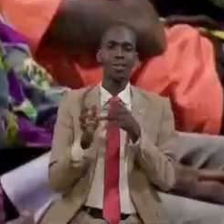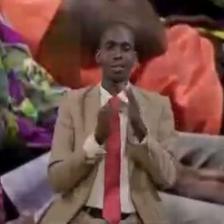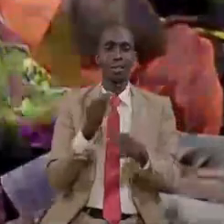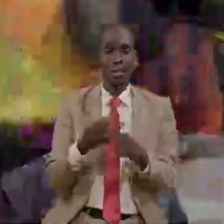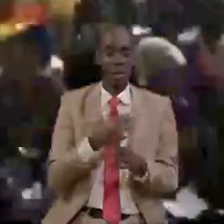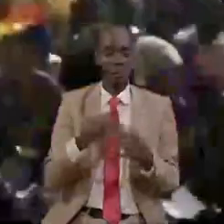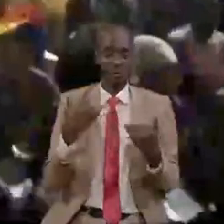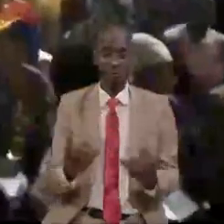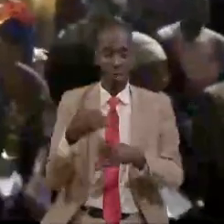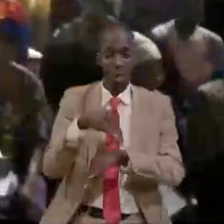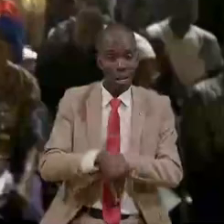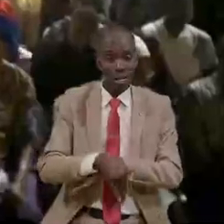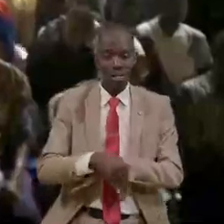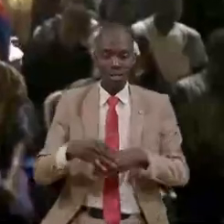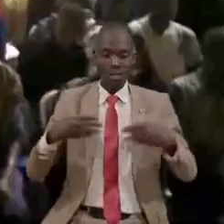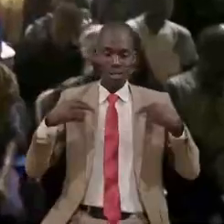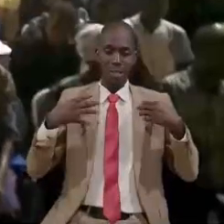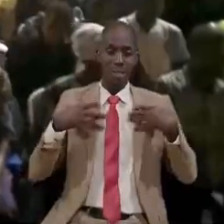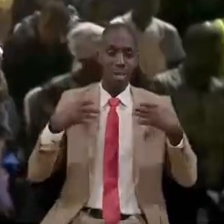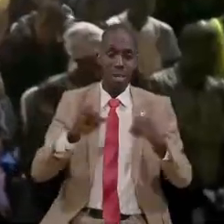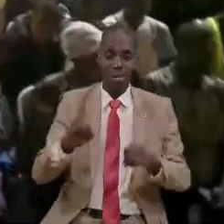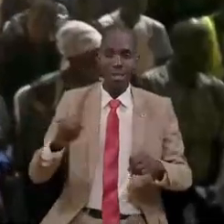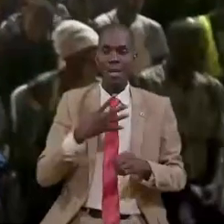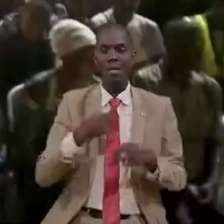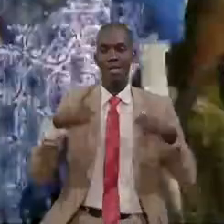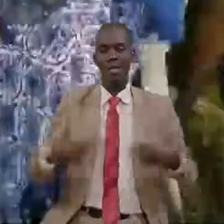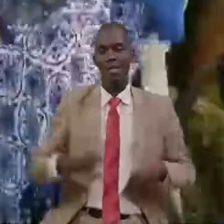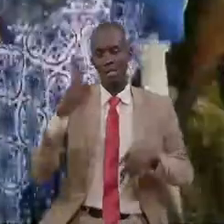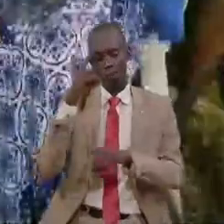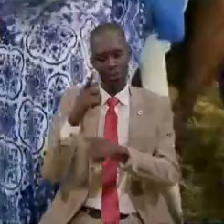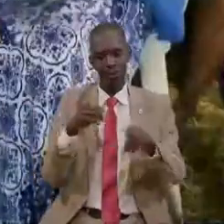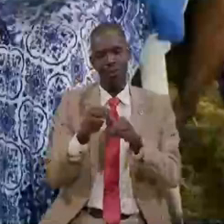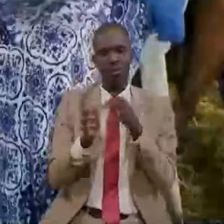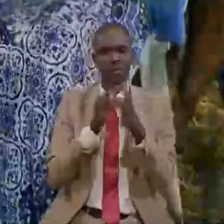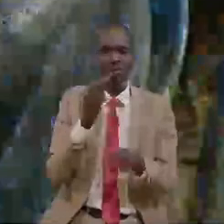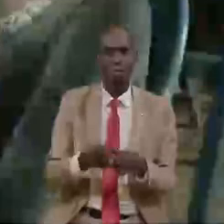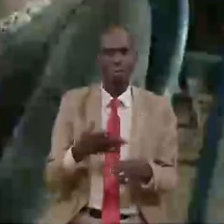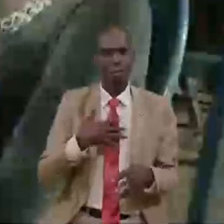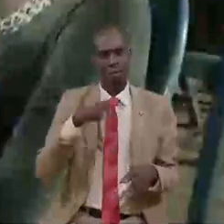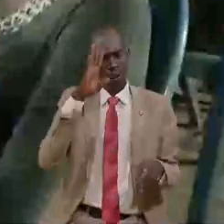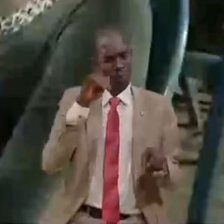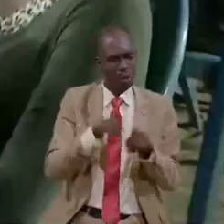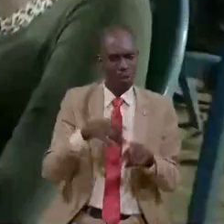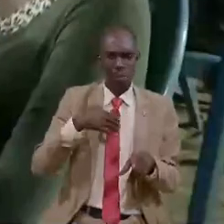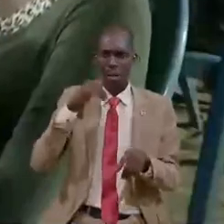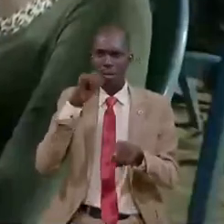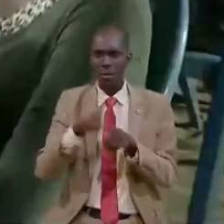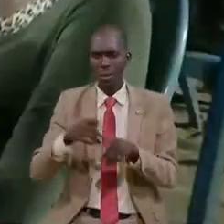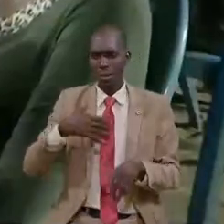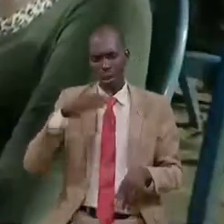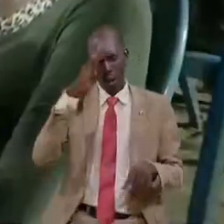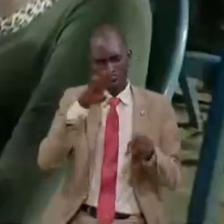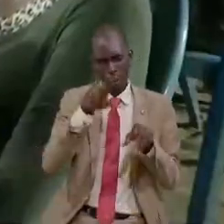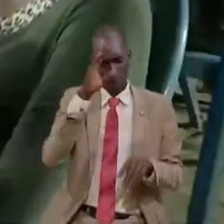la guérison et la santé pour vous. Mon frère là-bas, ma soeur là-bas, mon garçon, ma fille